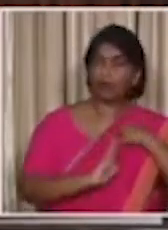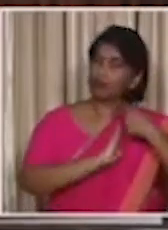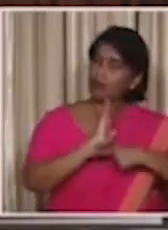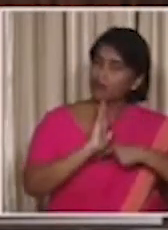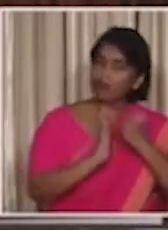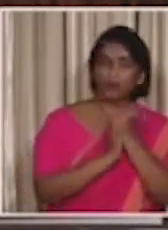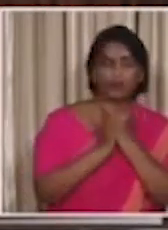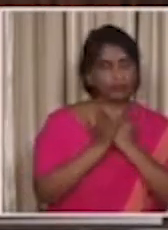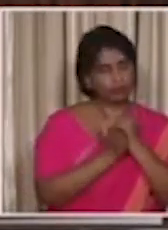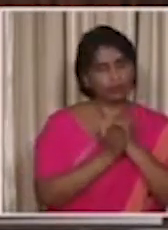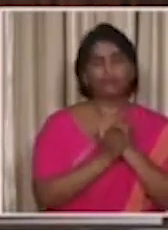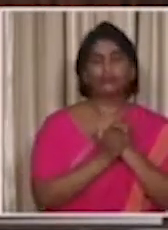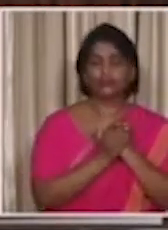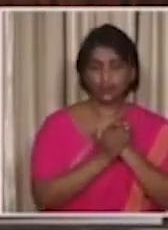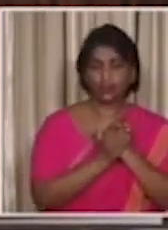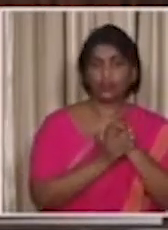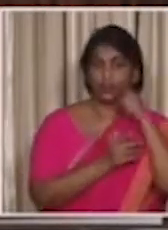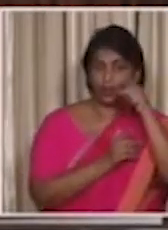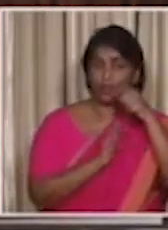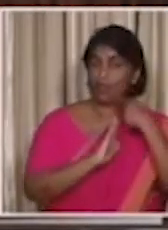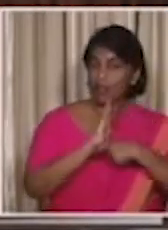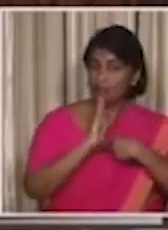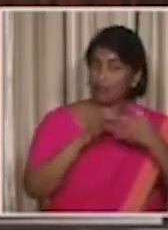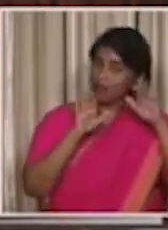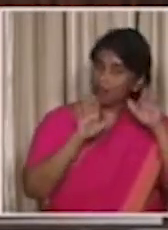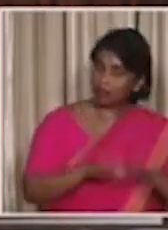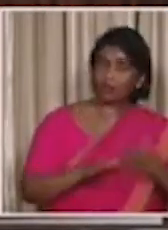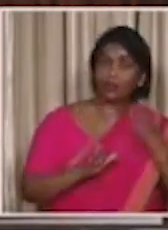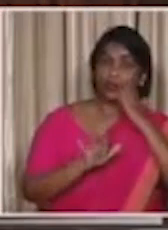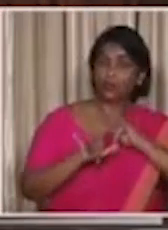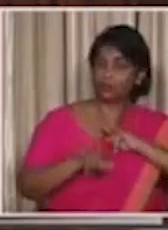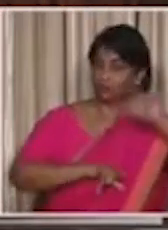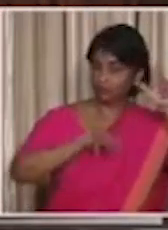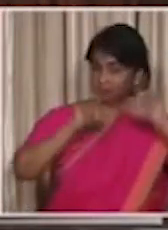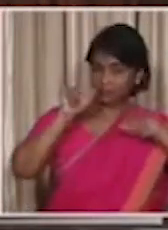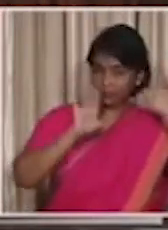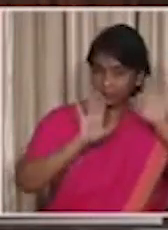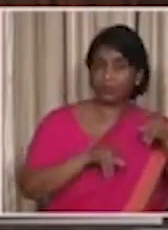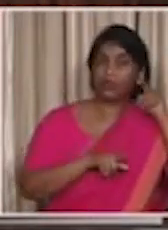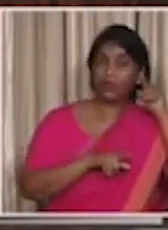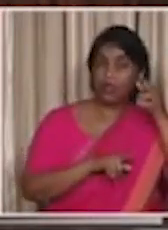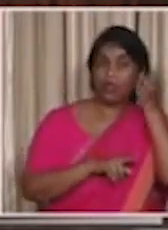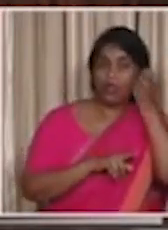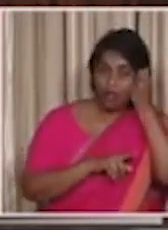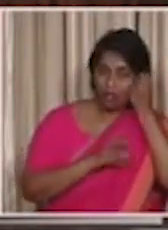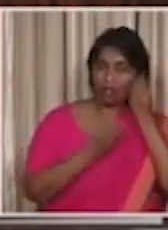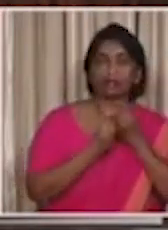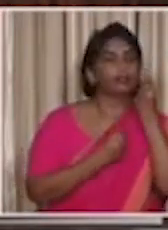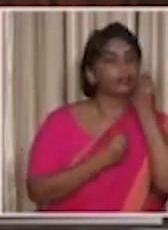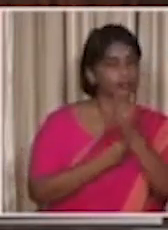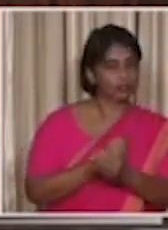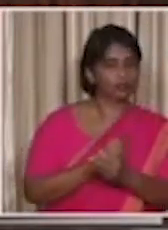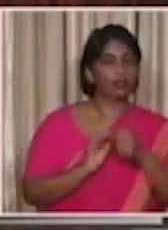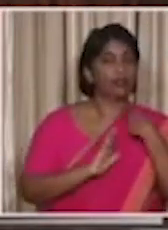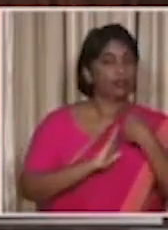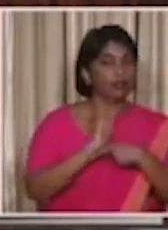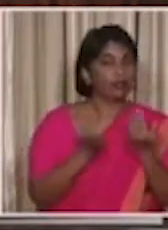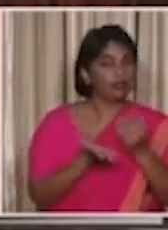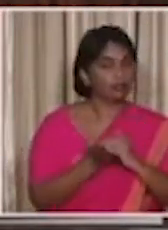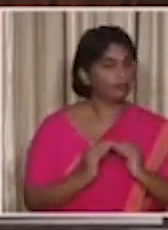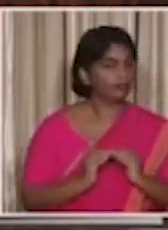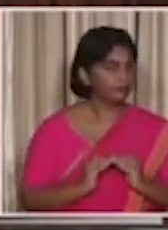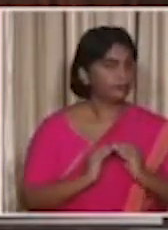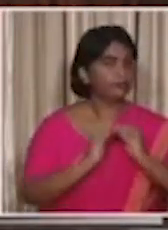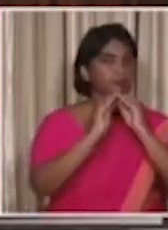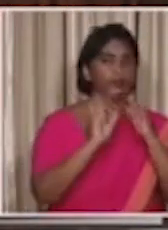ශ්‍රී ලාංකිකයන්ගෙන්ම. ඔබ ලංකාවේ සිටියත් විදේශයක සිටියත් ඔබේ අදහස් ඉදිරිපත් කරන්න, රට යළි